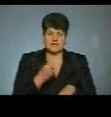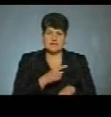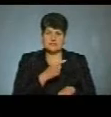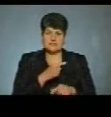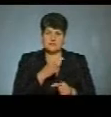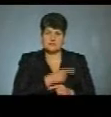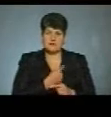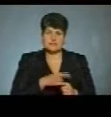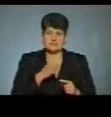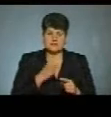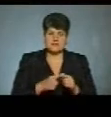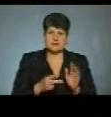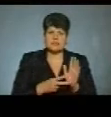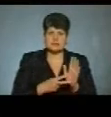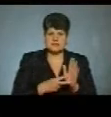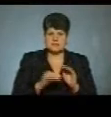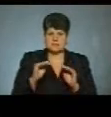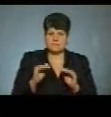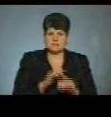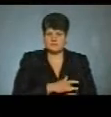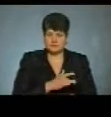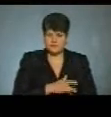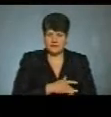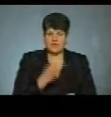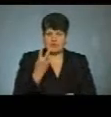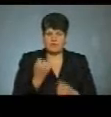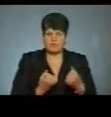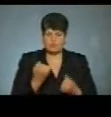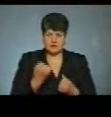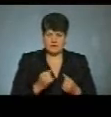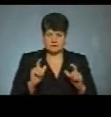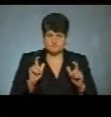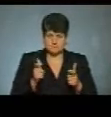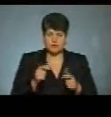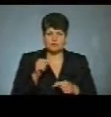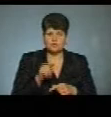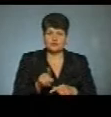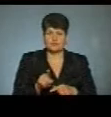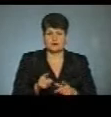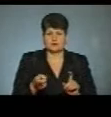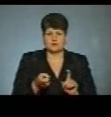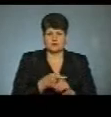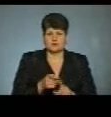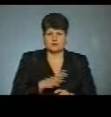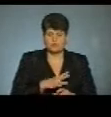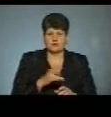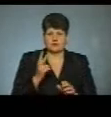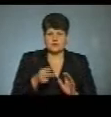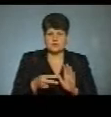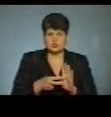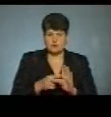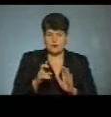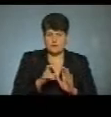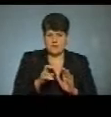і 2 водія. За його словами, госпіталізували їх 28 березня через те, що вони контактували з дитиною, в якої 27 березня